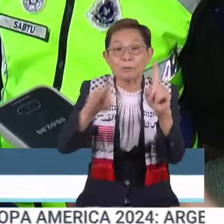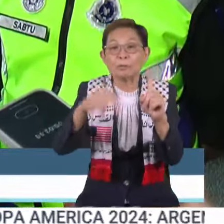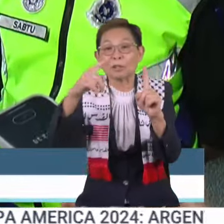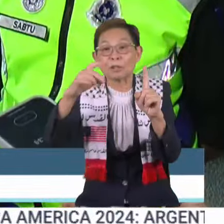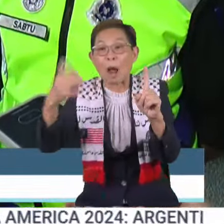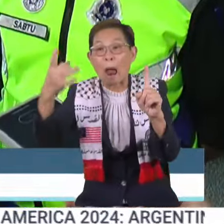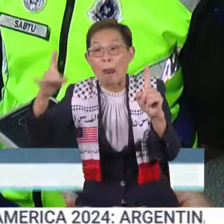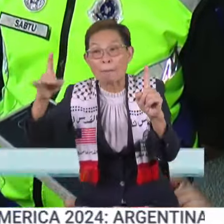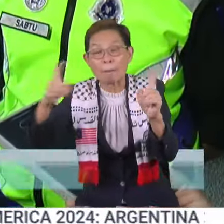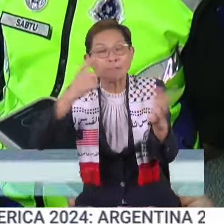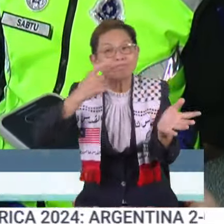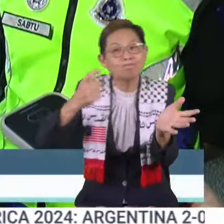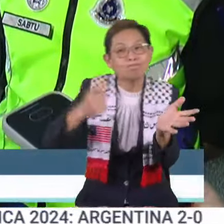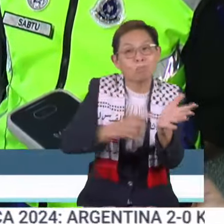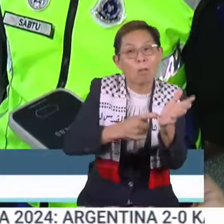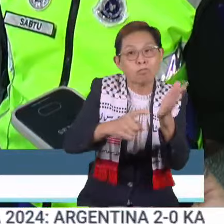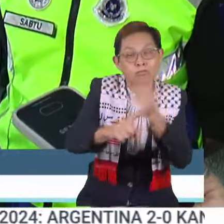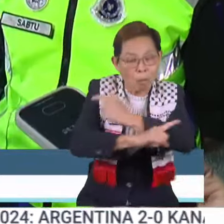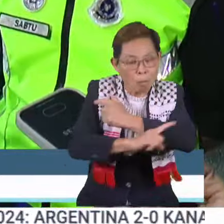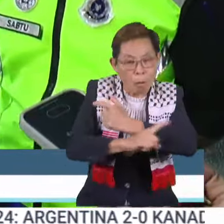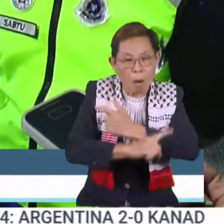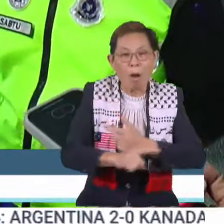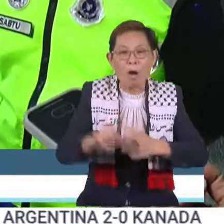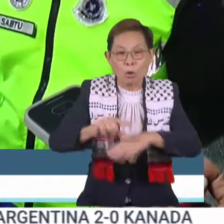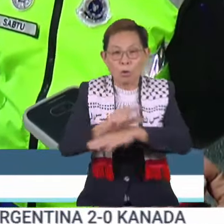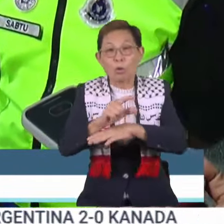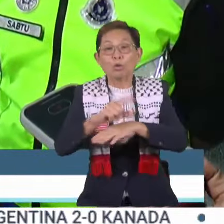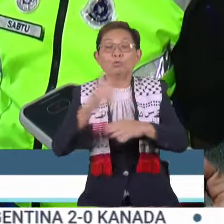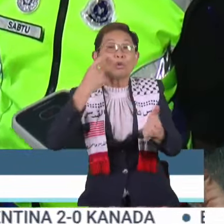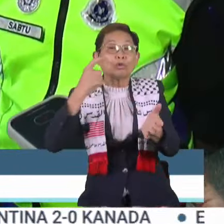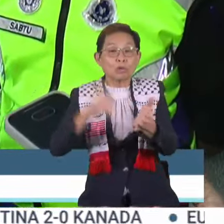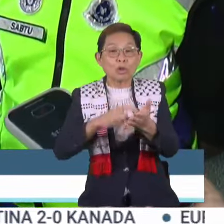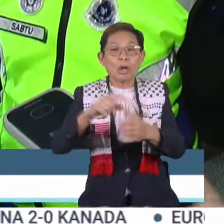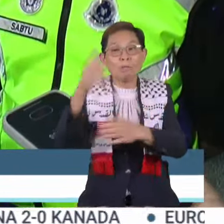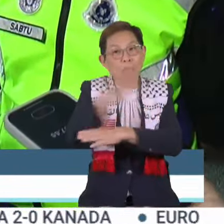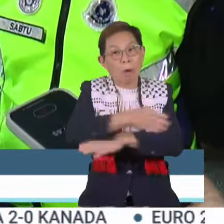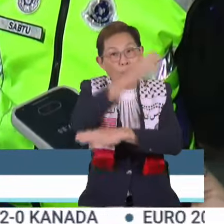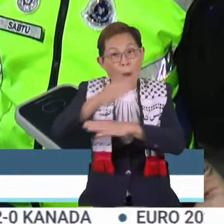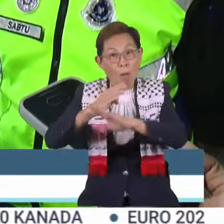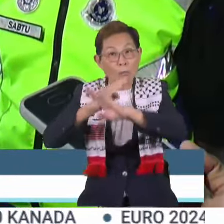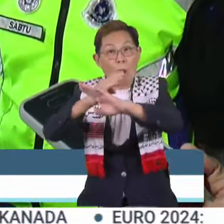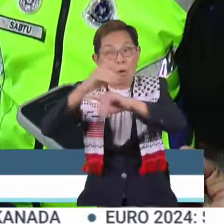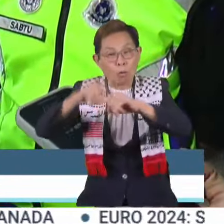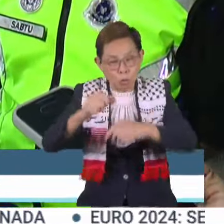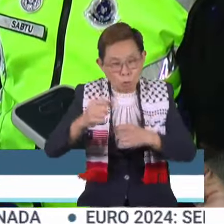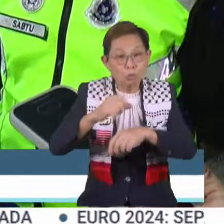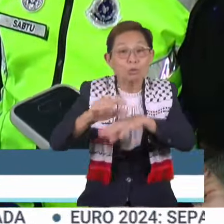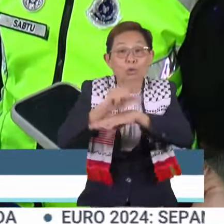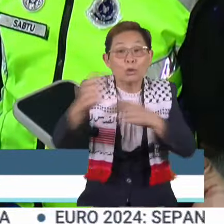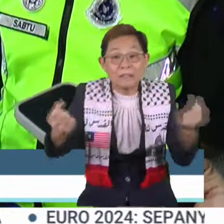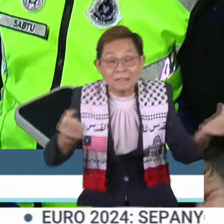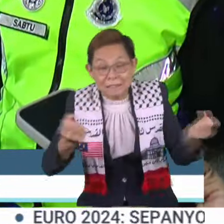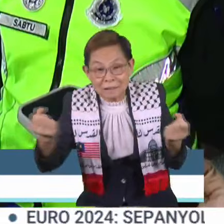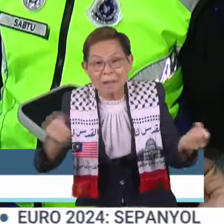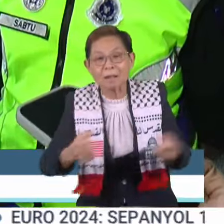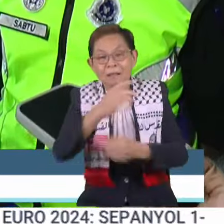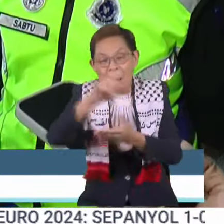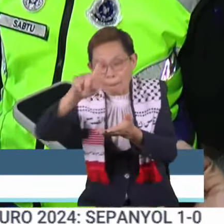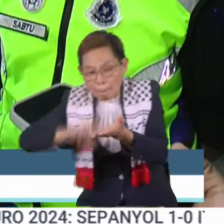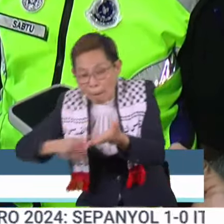11,118. Notis larangan penggunaan kenderaan ialah 1,338. Notis arah periksa